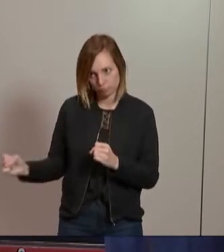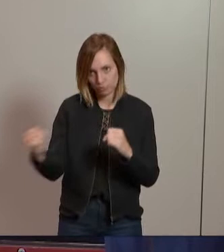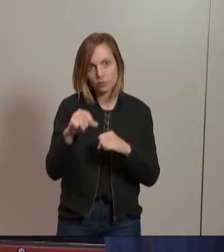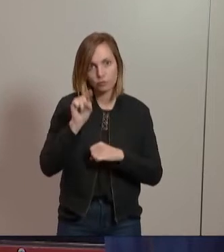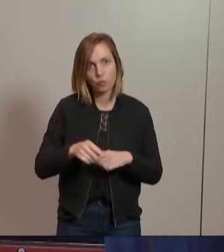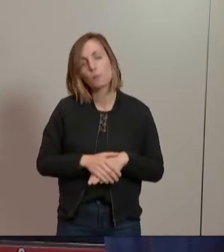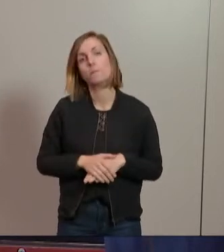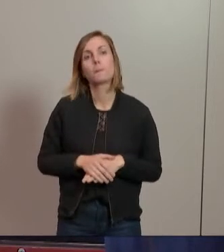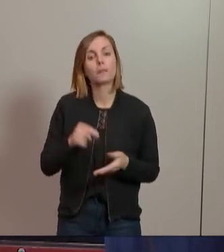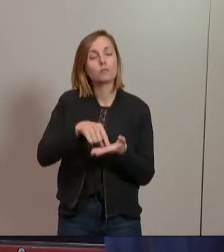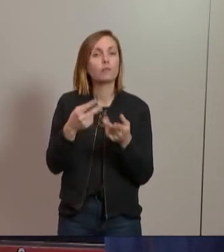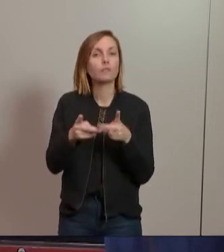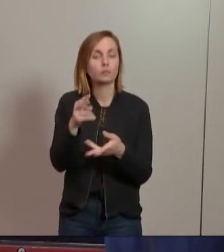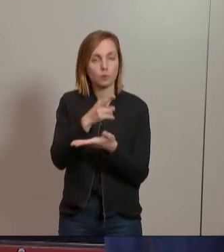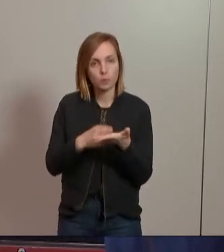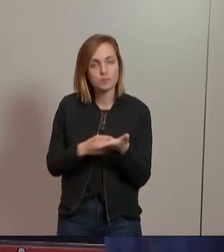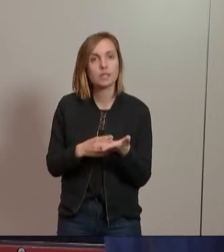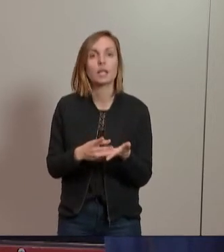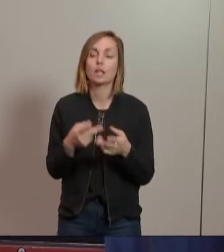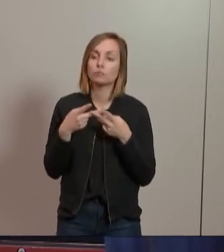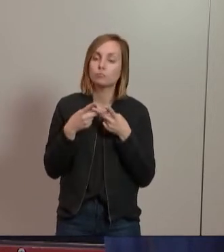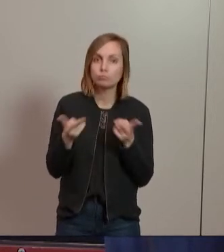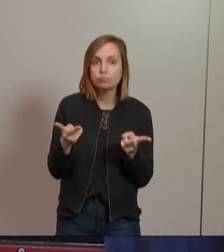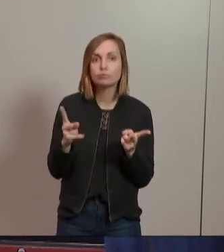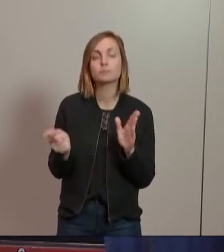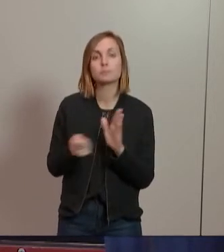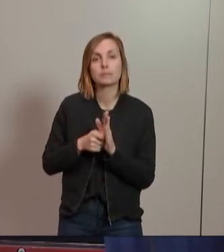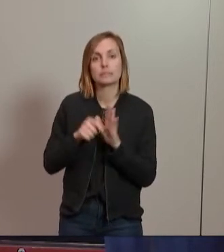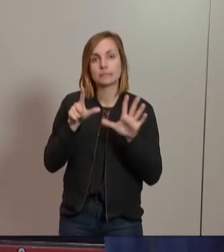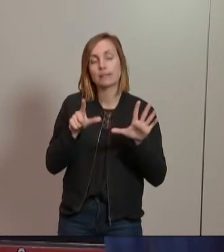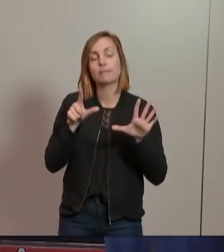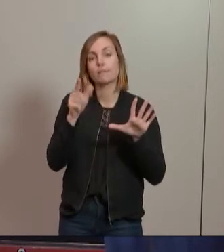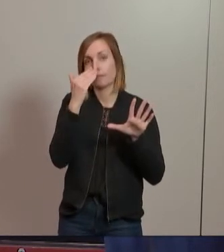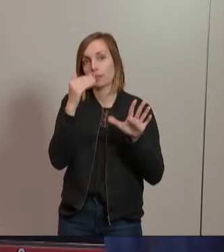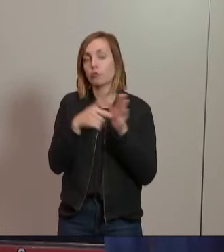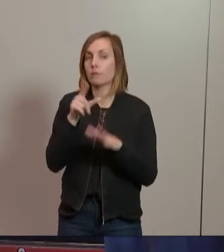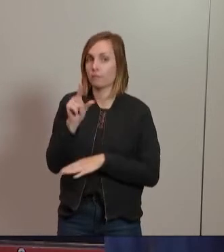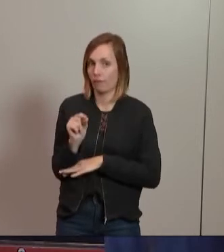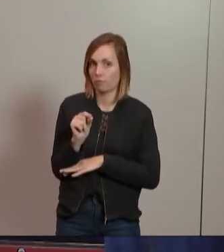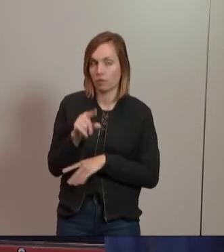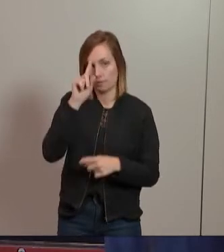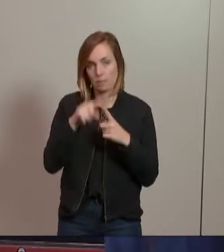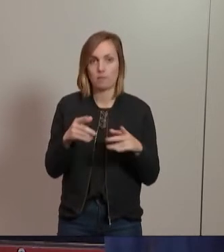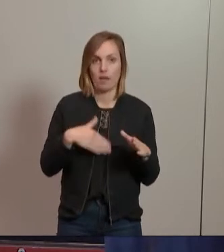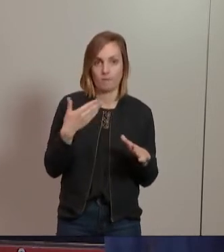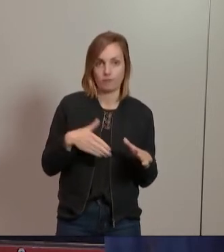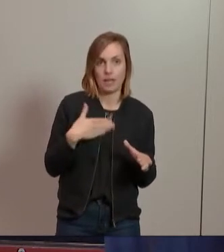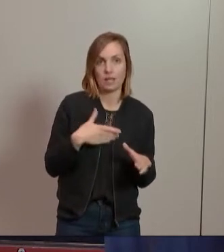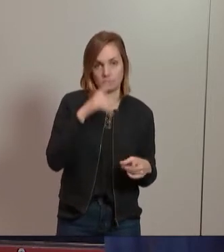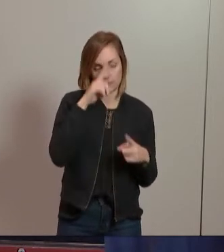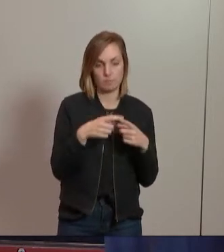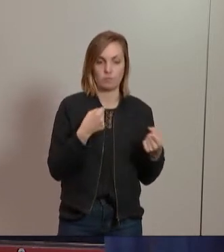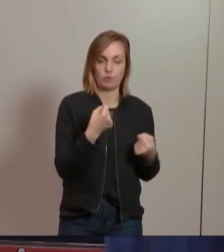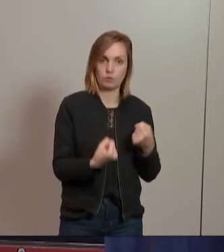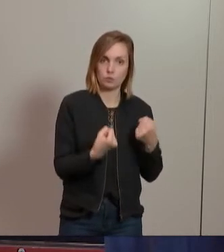La ville a délibéré au sujet des logements de fonction le 7 février 2020. Concernant les avantages en nature relatifs aux véhicules